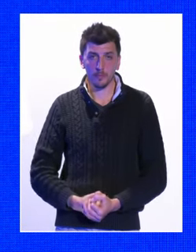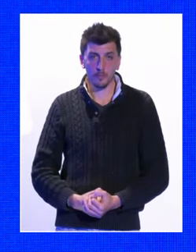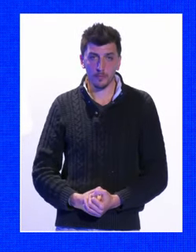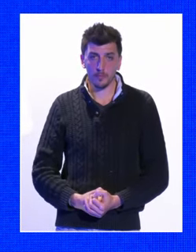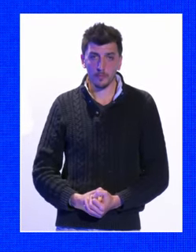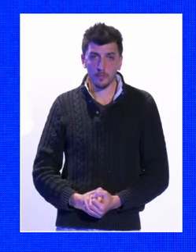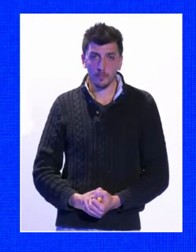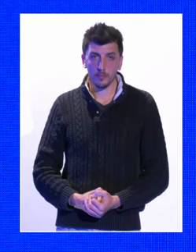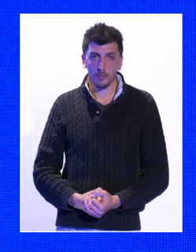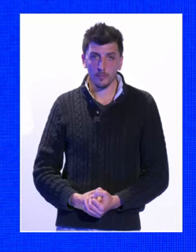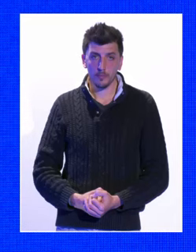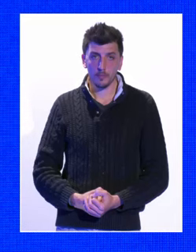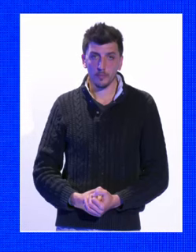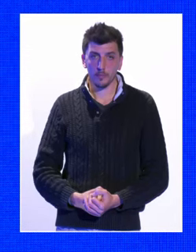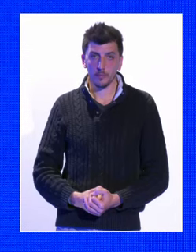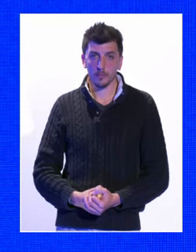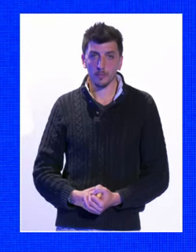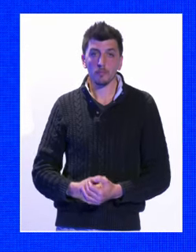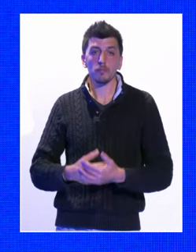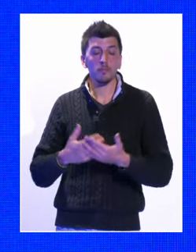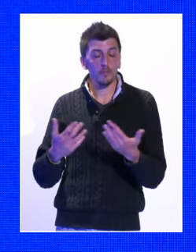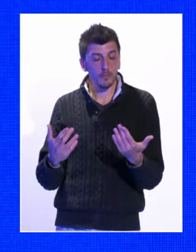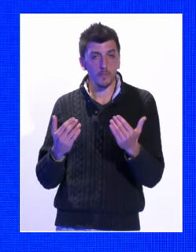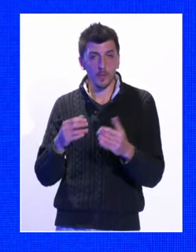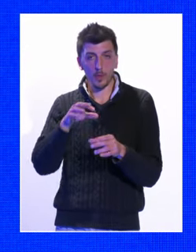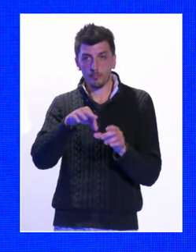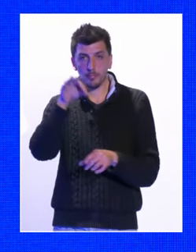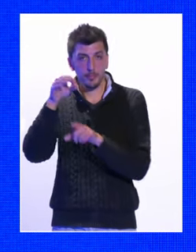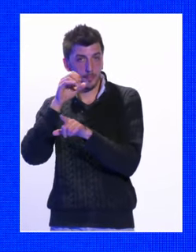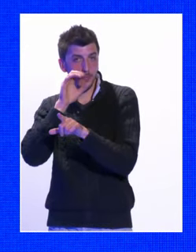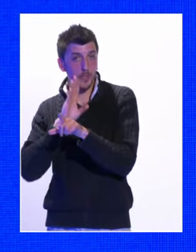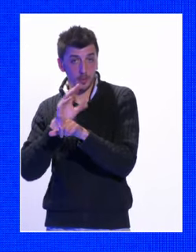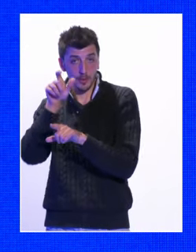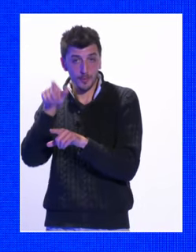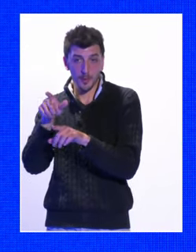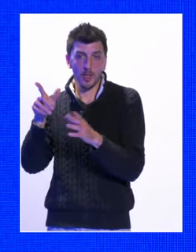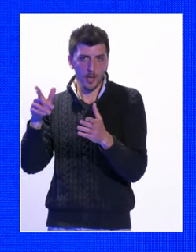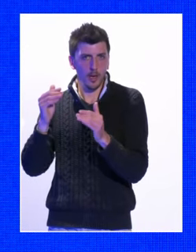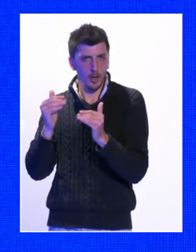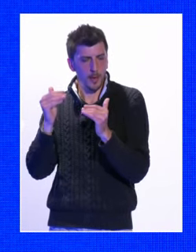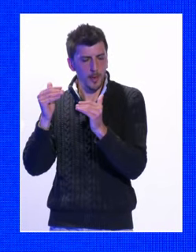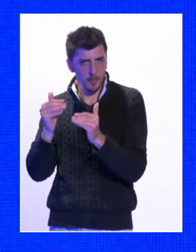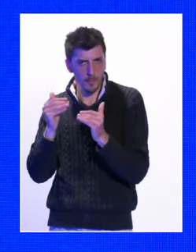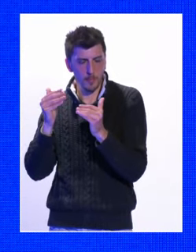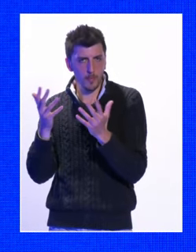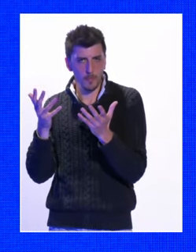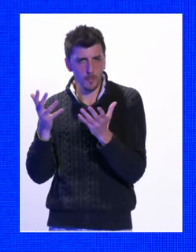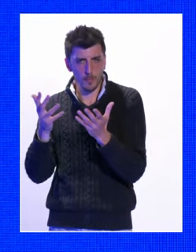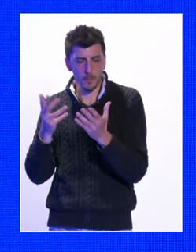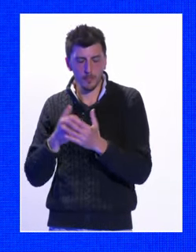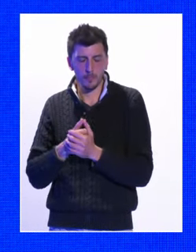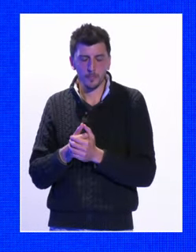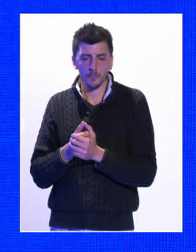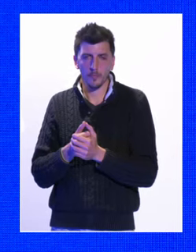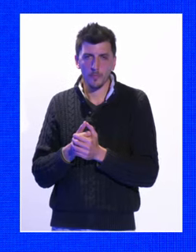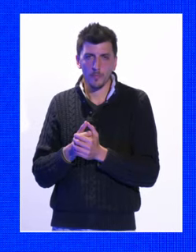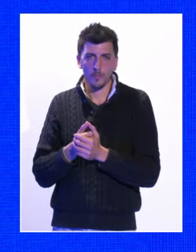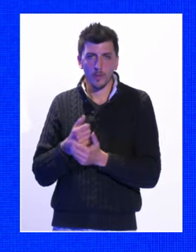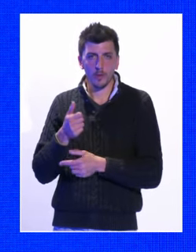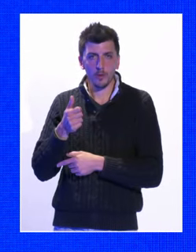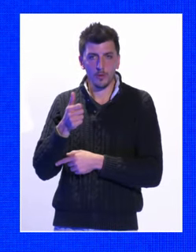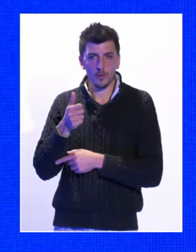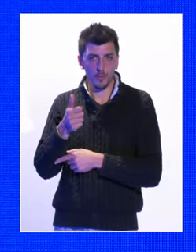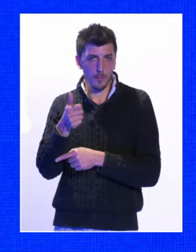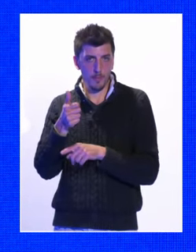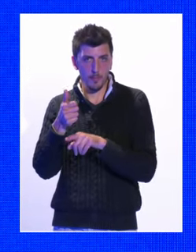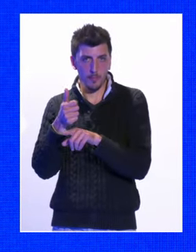Il y avait un mérite à la nomination de Michel Barnier, c'est qu'il apportait